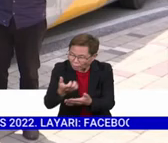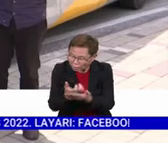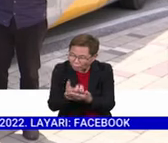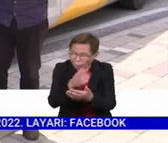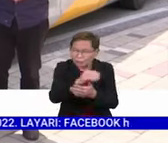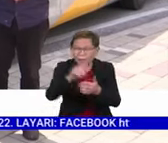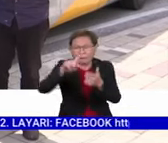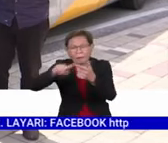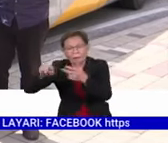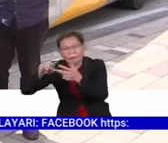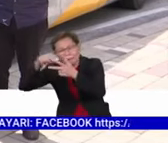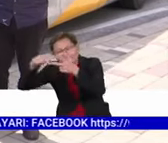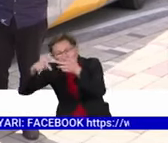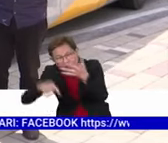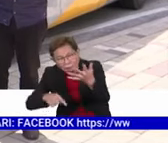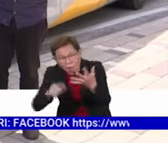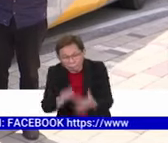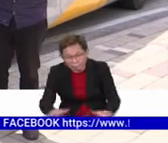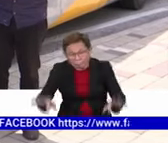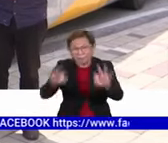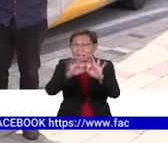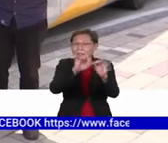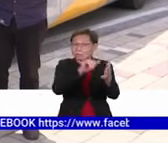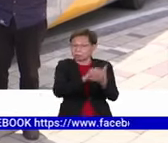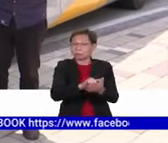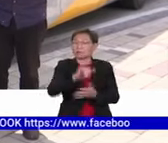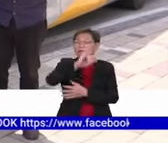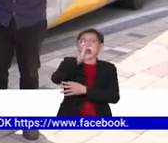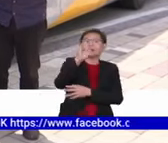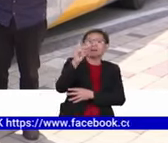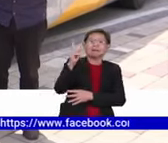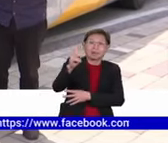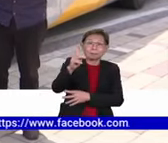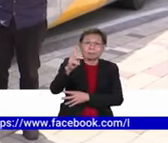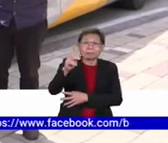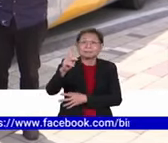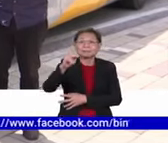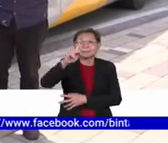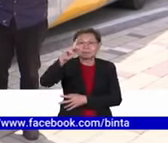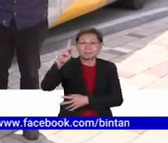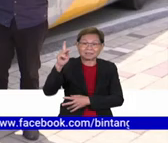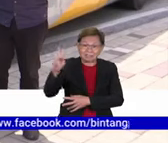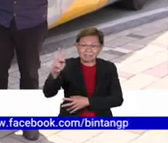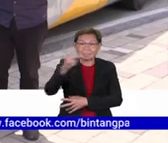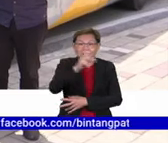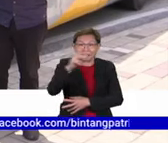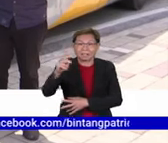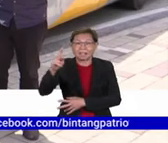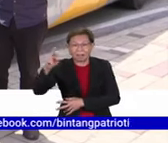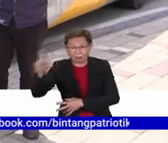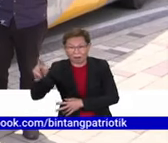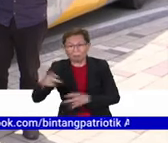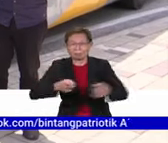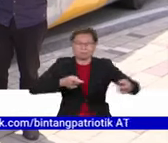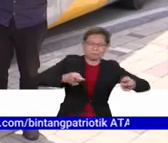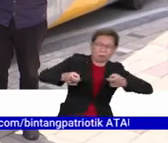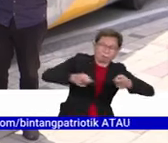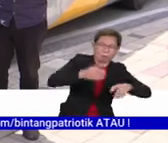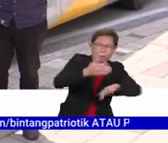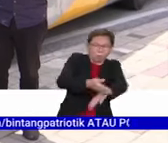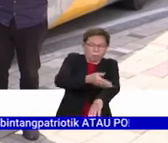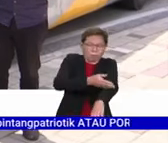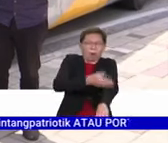dan sebagainya. Di atas kepentingan tersebut, Kementerian Kerja Raya dan agensinya menitikberatkan penyelenggaraan, naik taraf